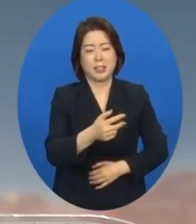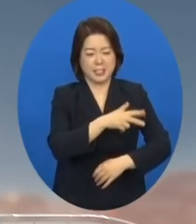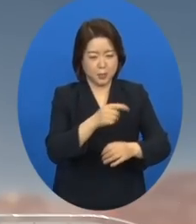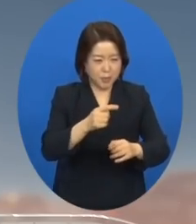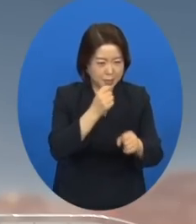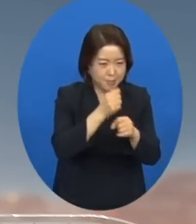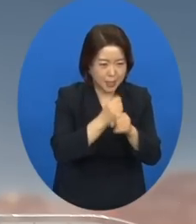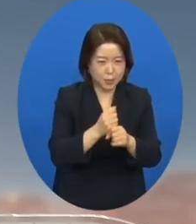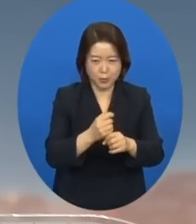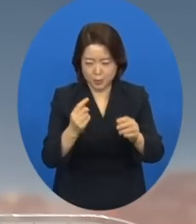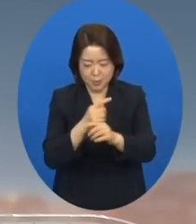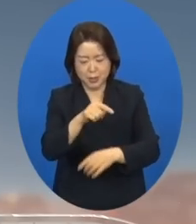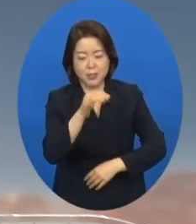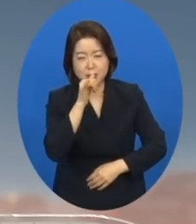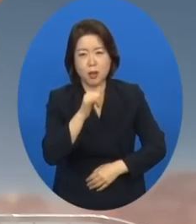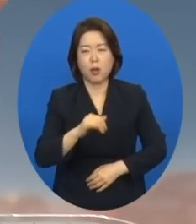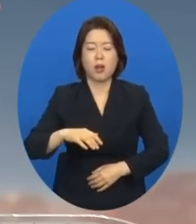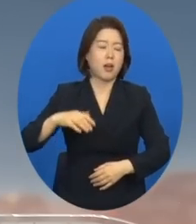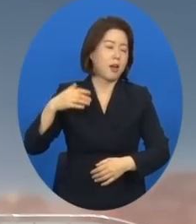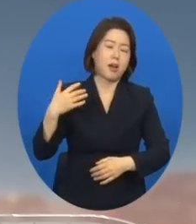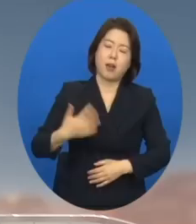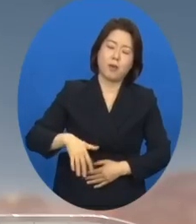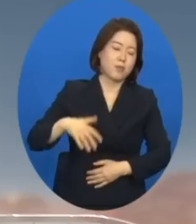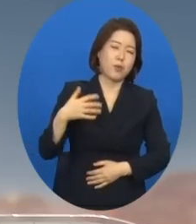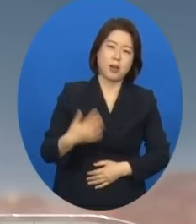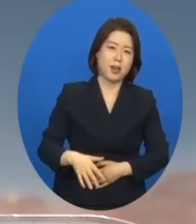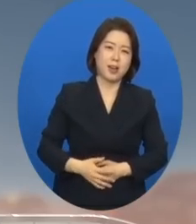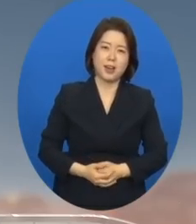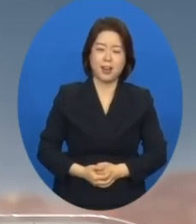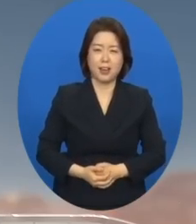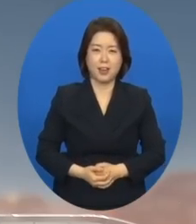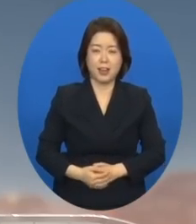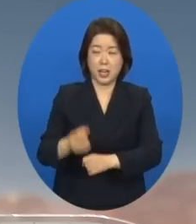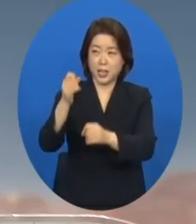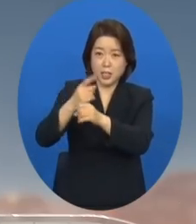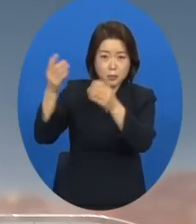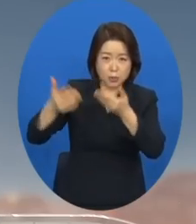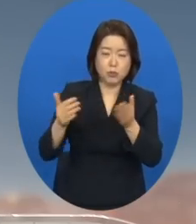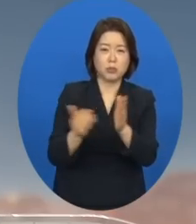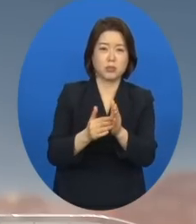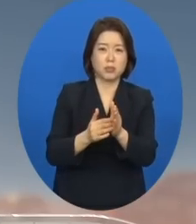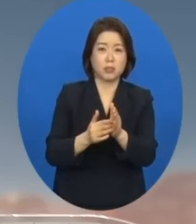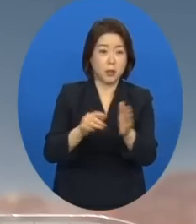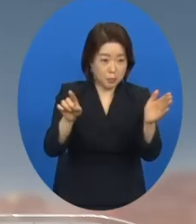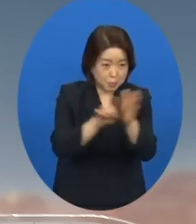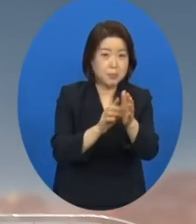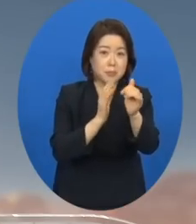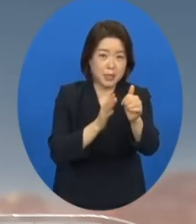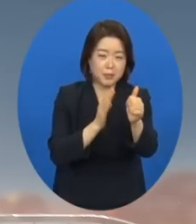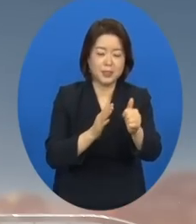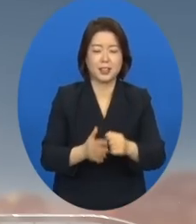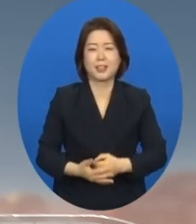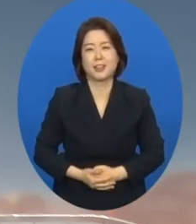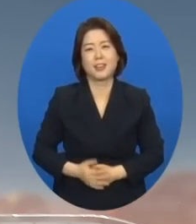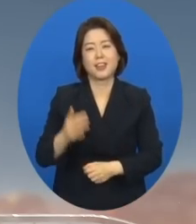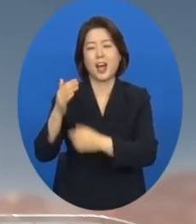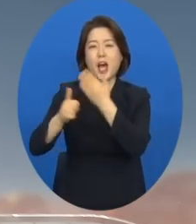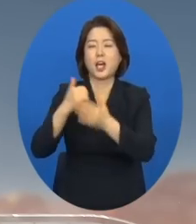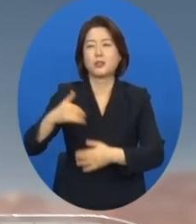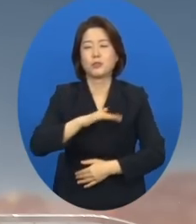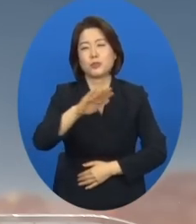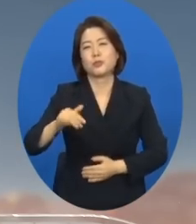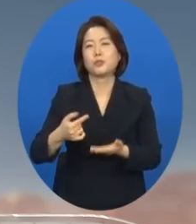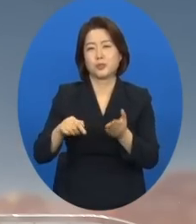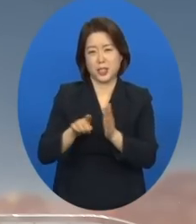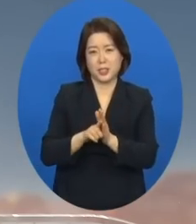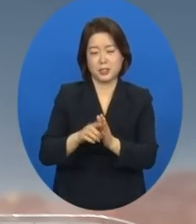너무 너무 귀한 찬양도 하셨어요 하여튼 여러분 이미 주셨으면 믿으시길 바랍니다 하나님 우리를 위해서